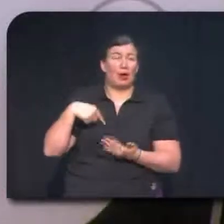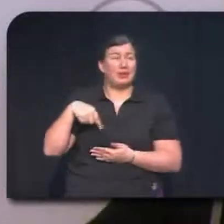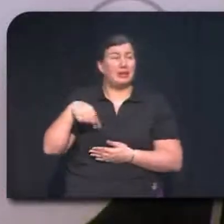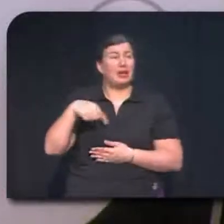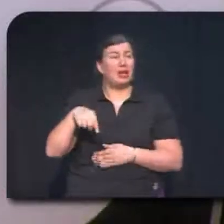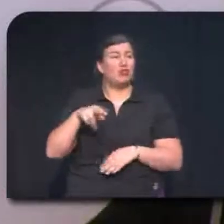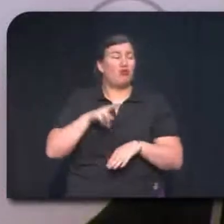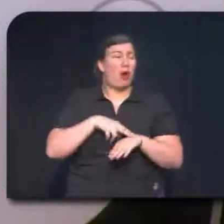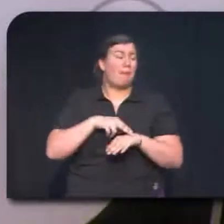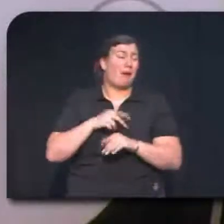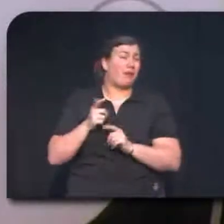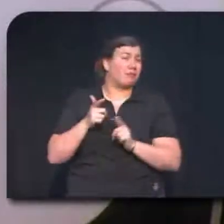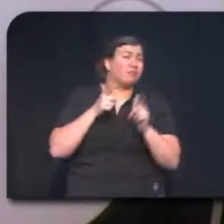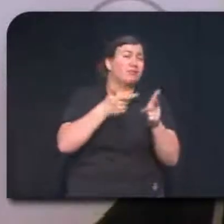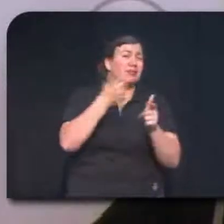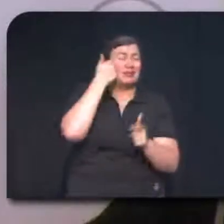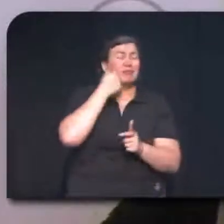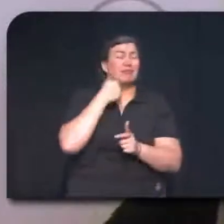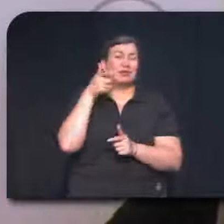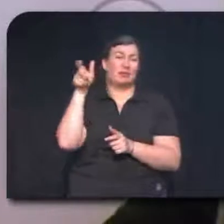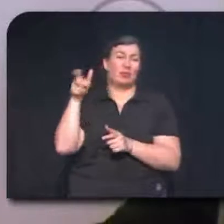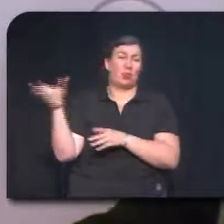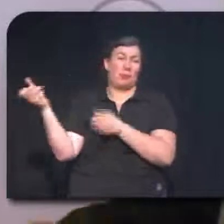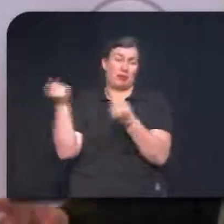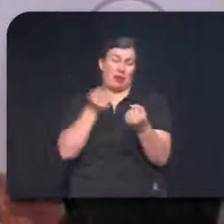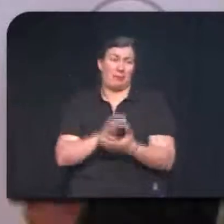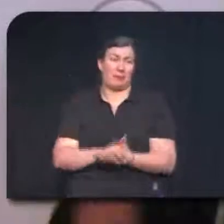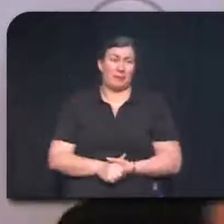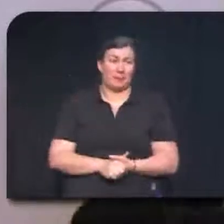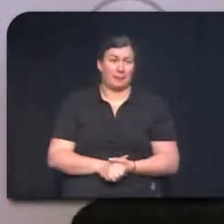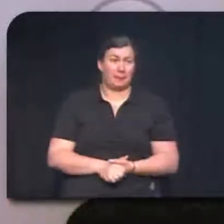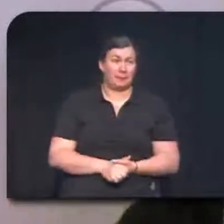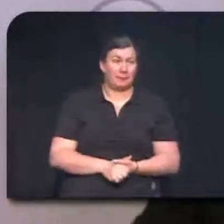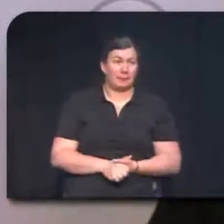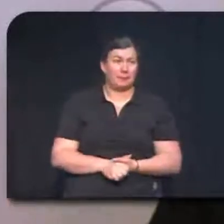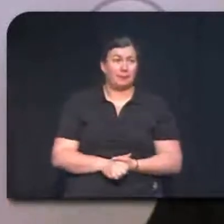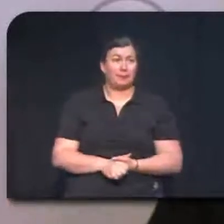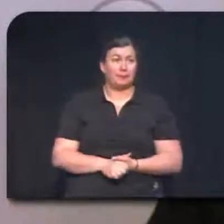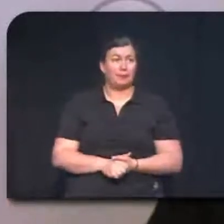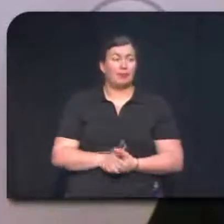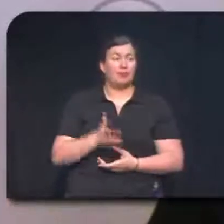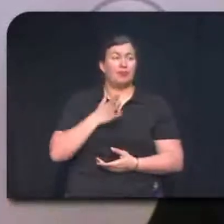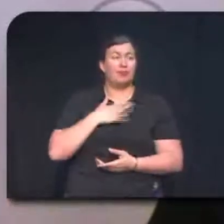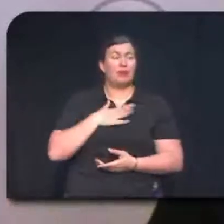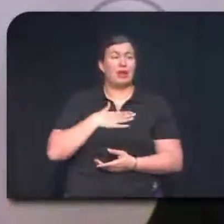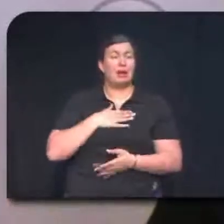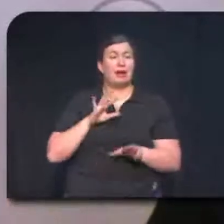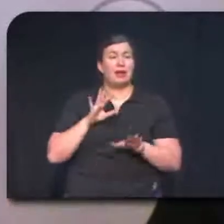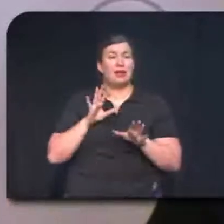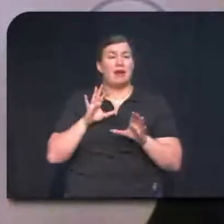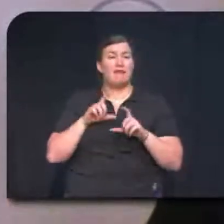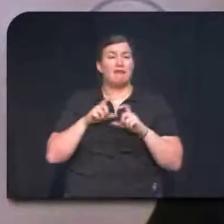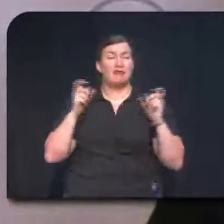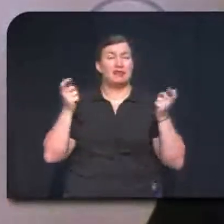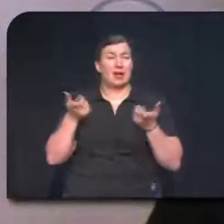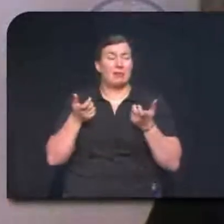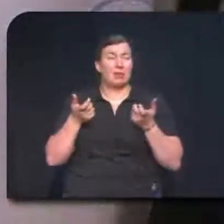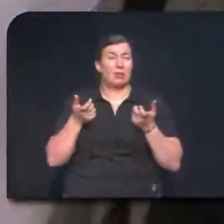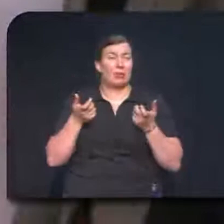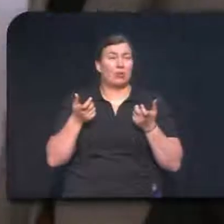so und dann übergebe ich mal die Versammlungsleitung an und Tina die dann anmacher